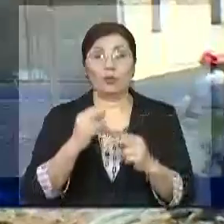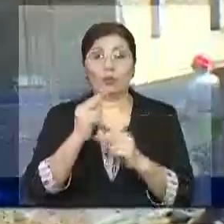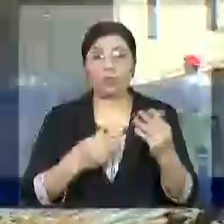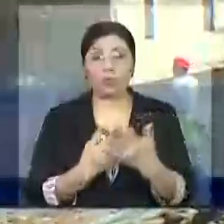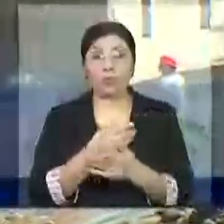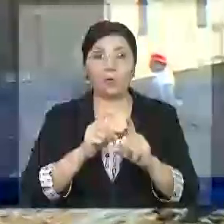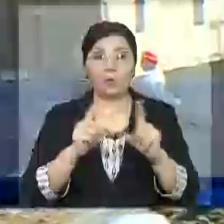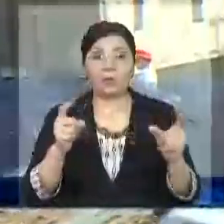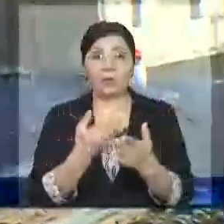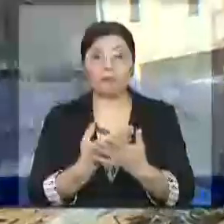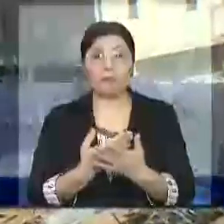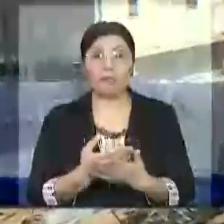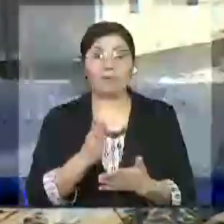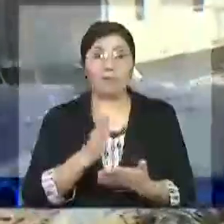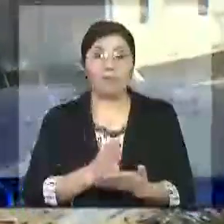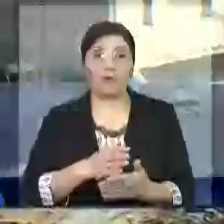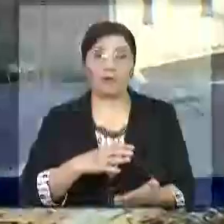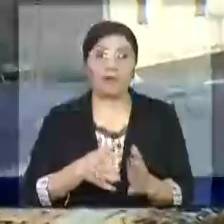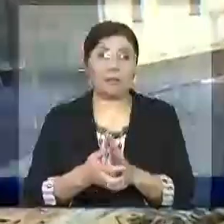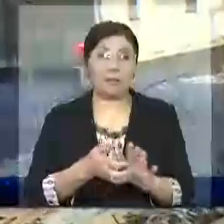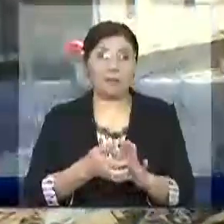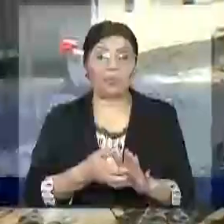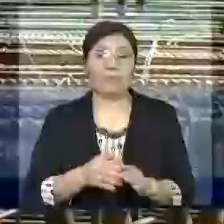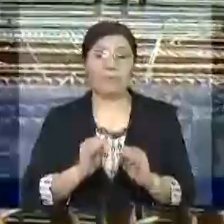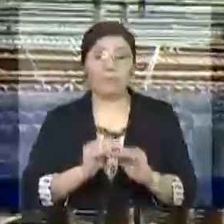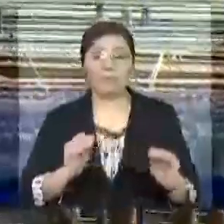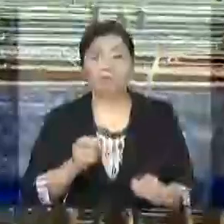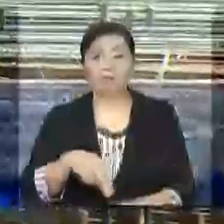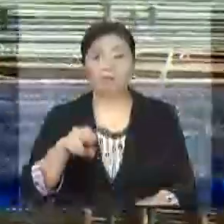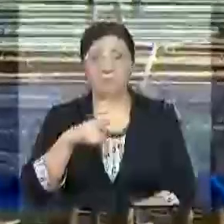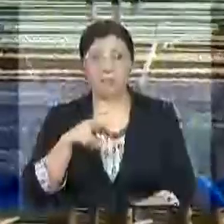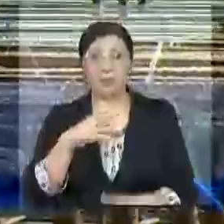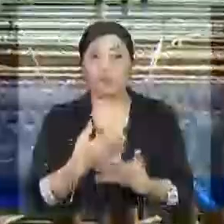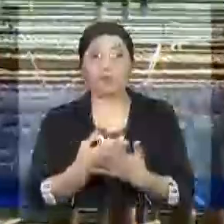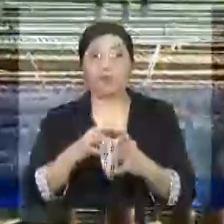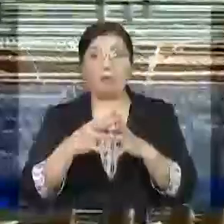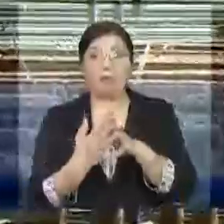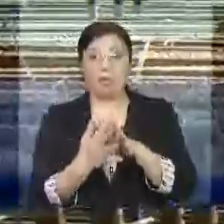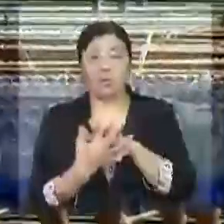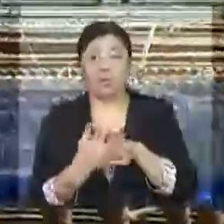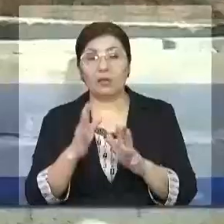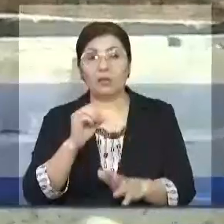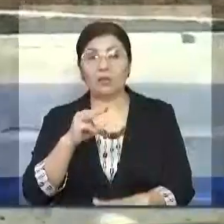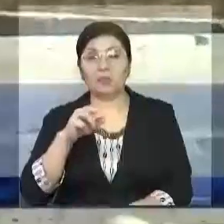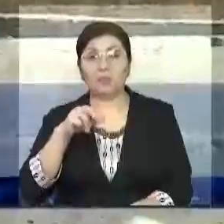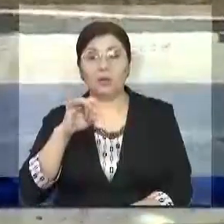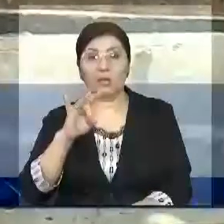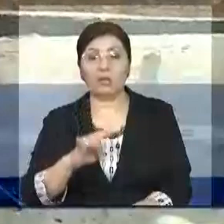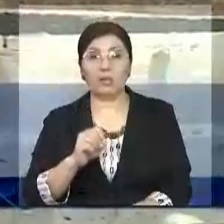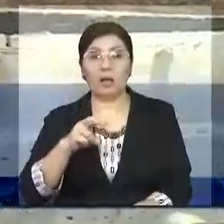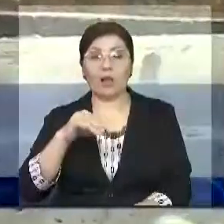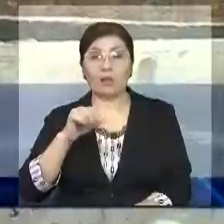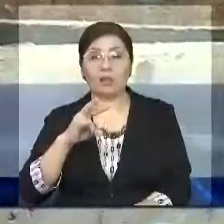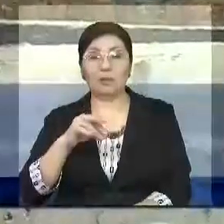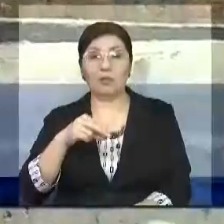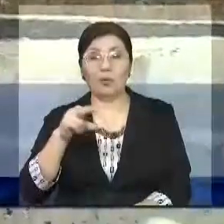В городе также имеется дефицит дошкольных учебных организаций, а именно в жилых массивах Есет-Батыр и Алтын-Орда. Эта проблема будет решаться за